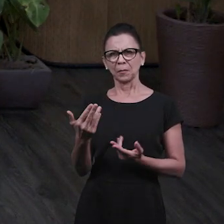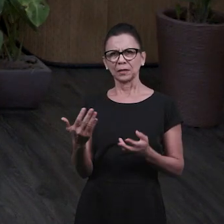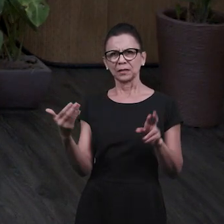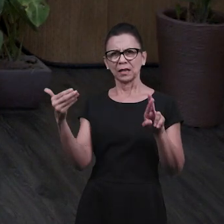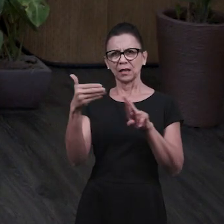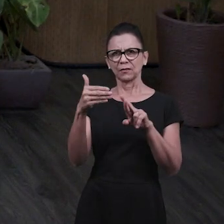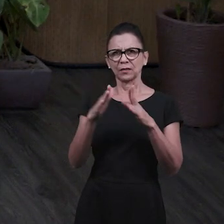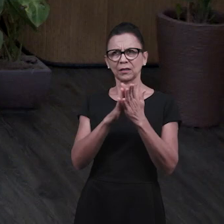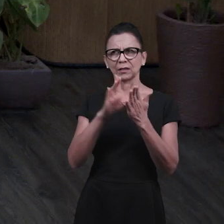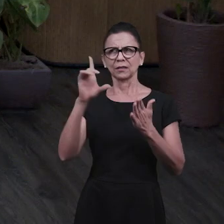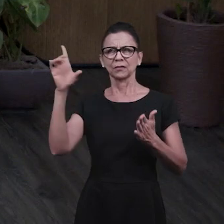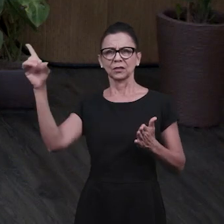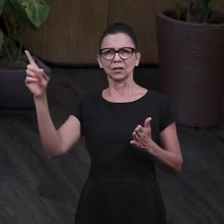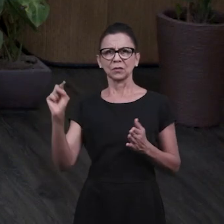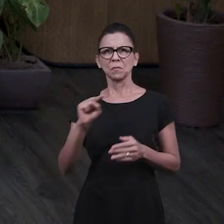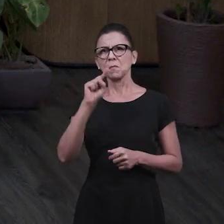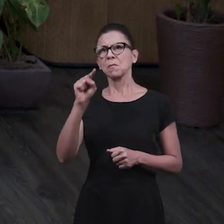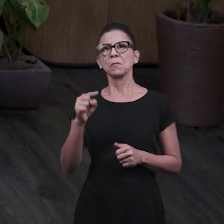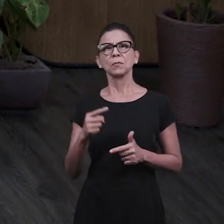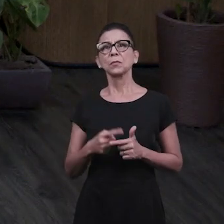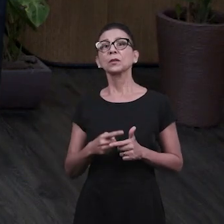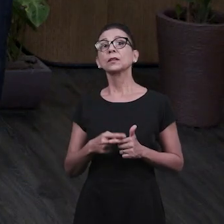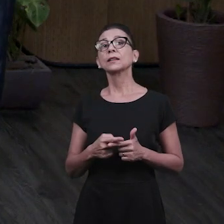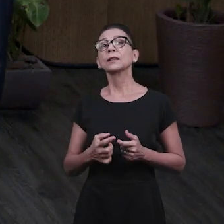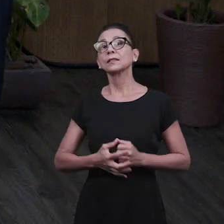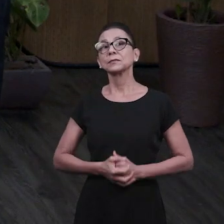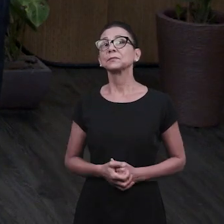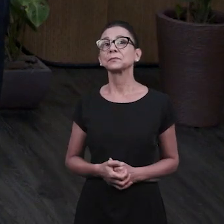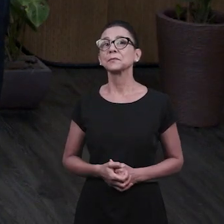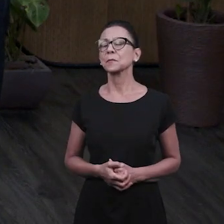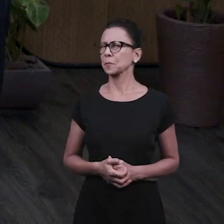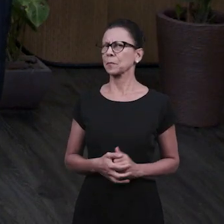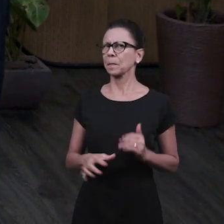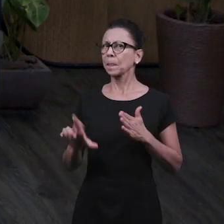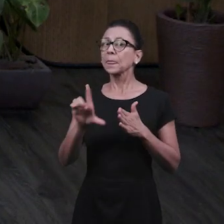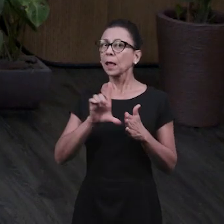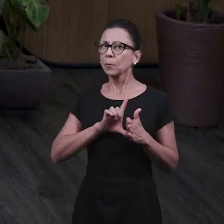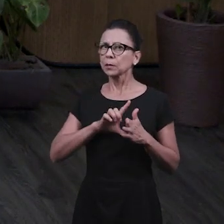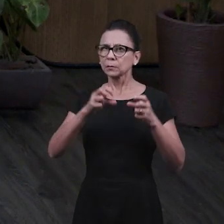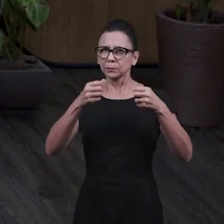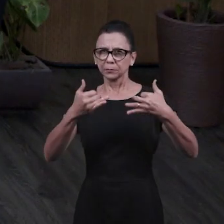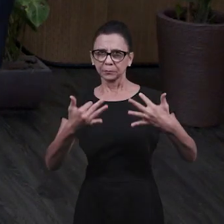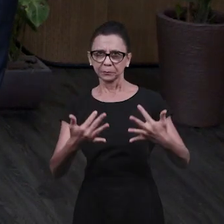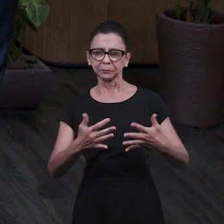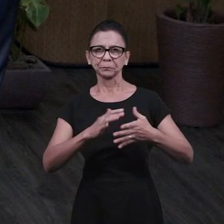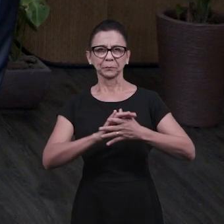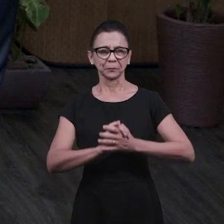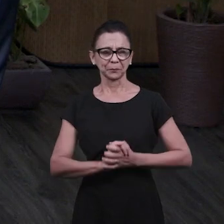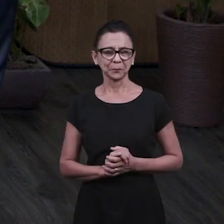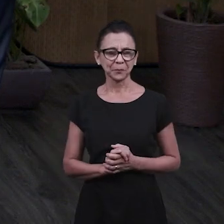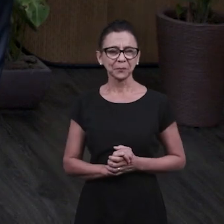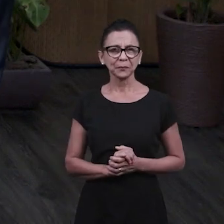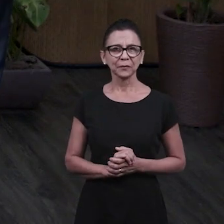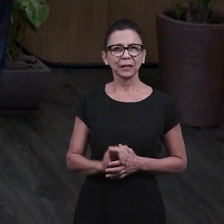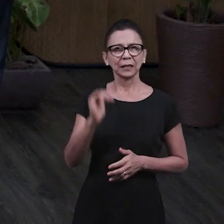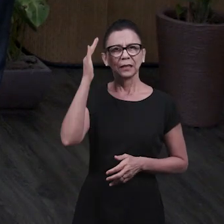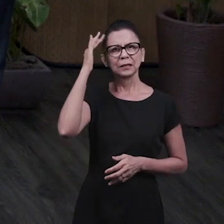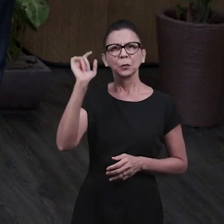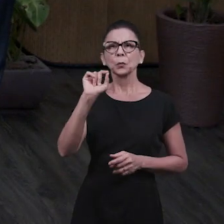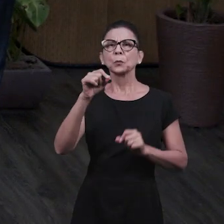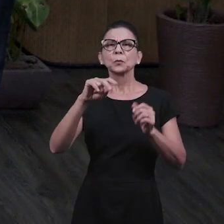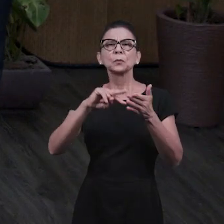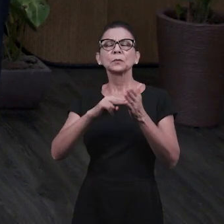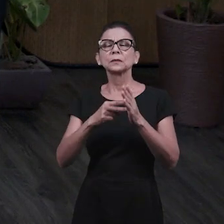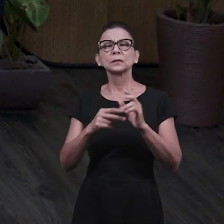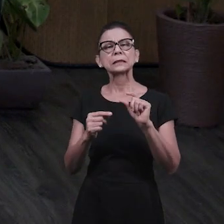Maintenant, avant de donner cette réponse, il est important, afin que tous puissent comprendre bien, parler à